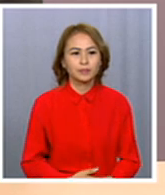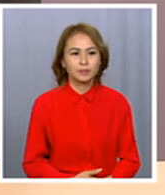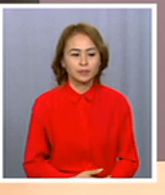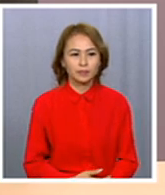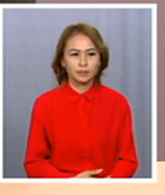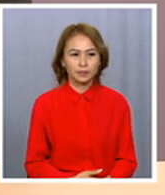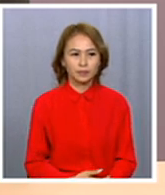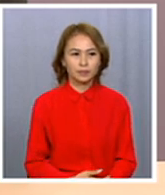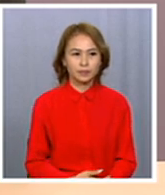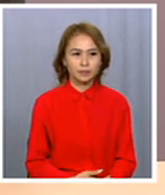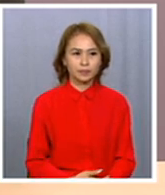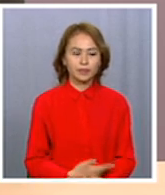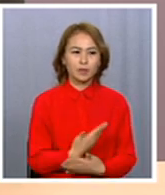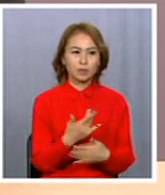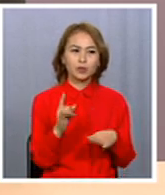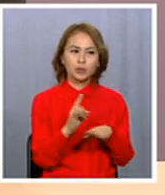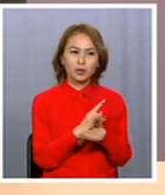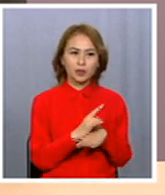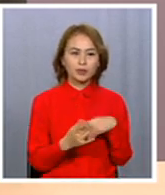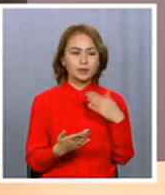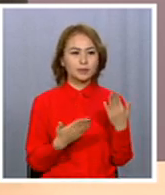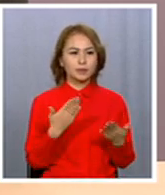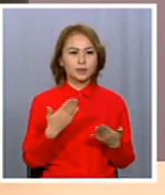Балалар, бұл жалған пікір ме?